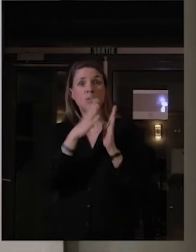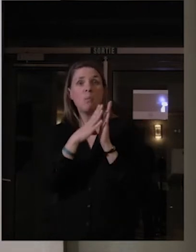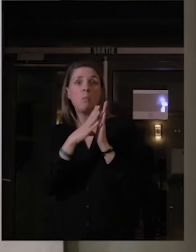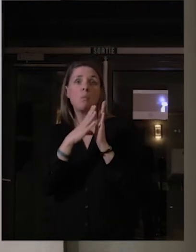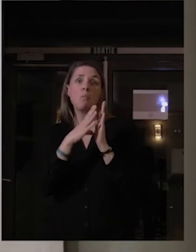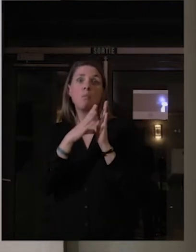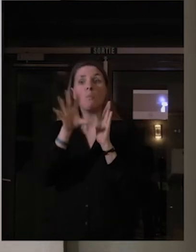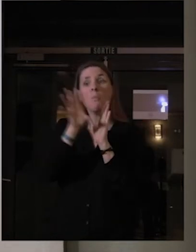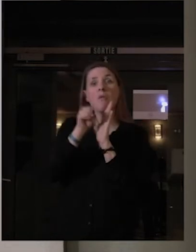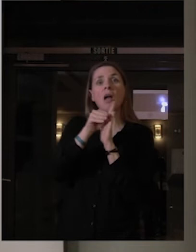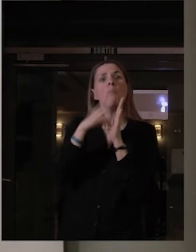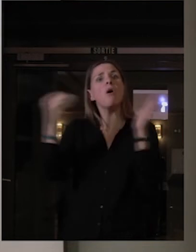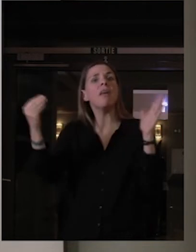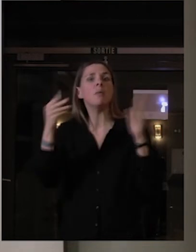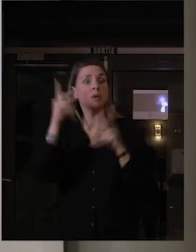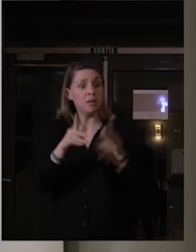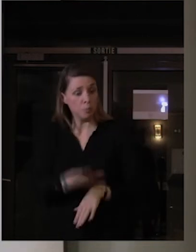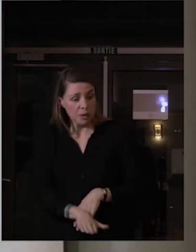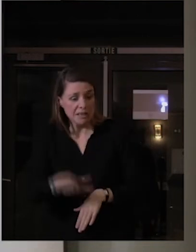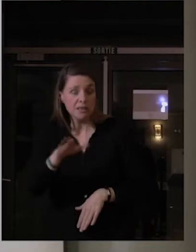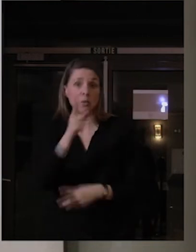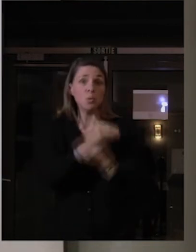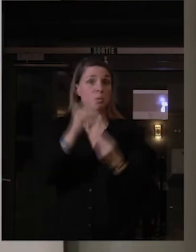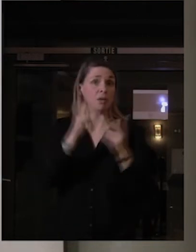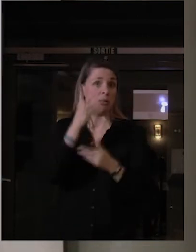avez eu, vous, quand vous étiez petit, ou justement pas eu.